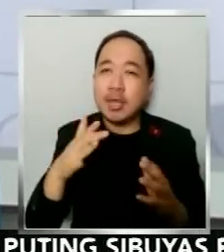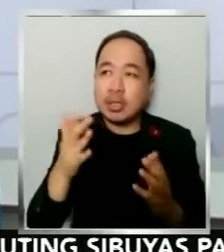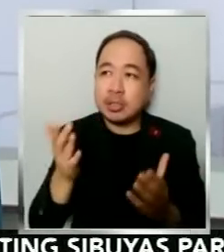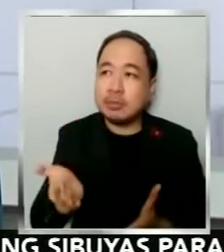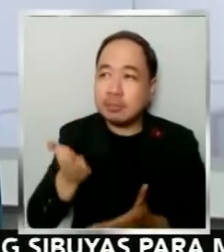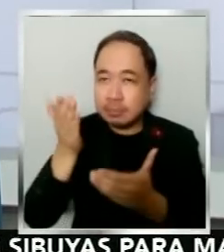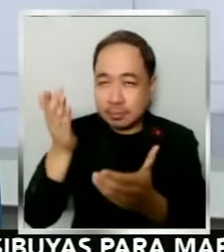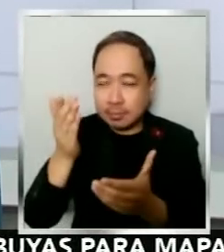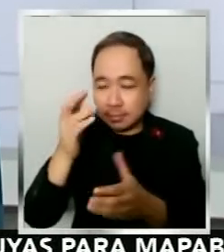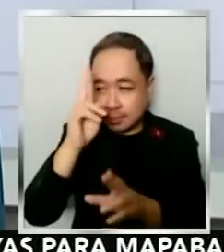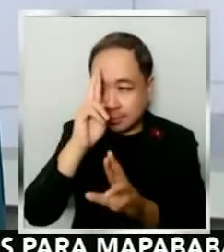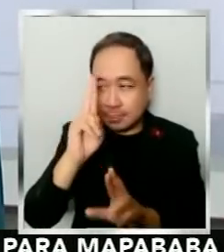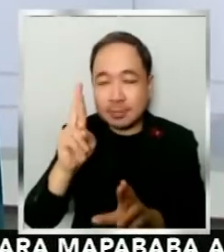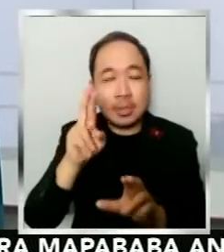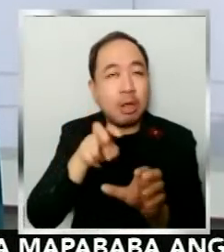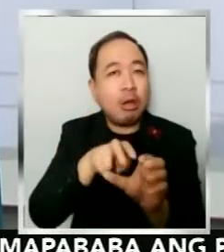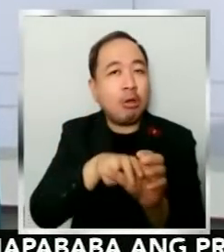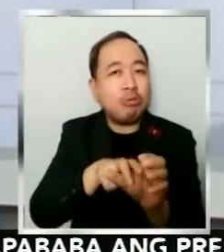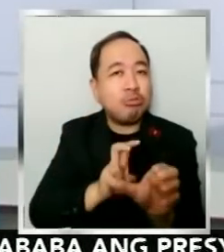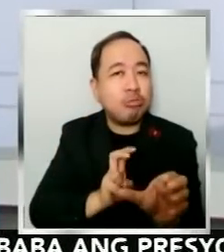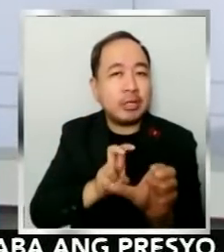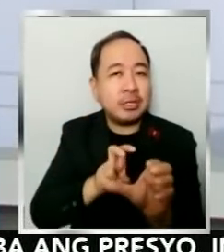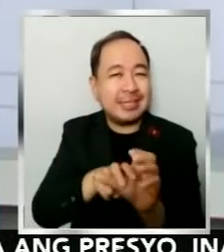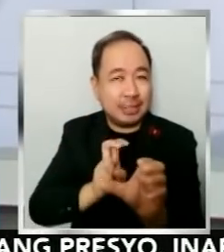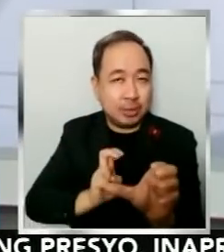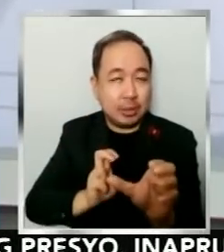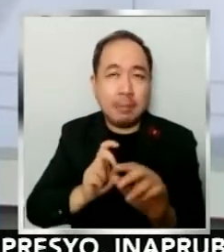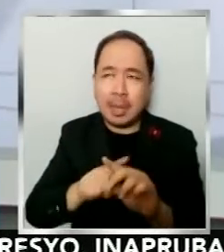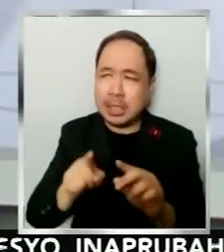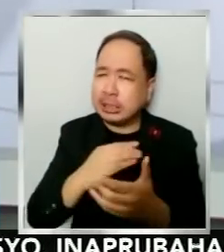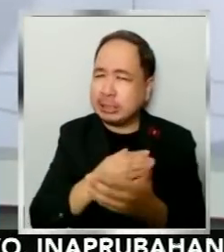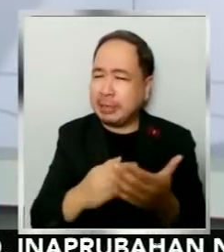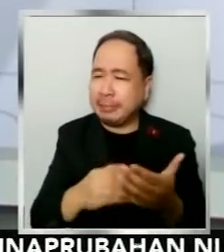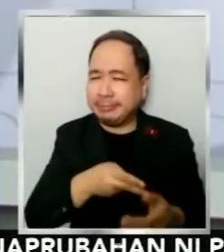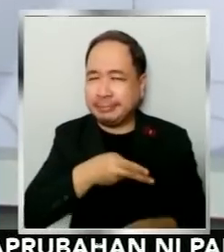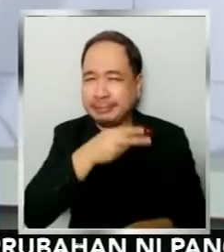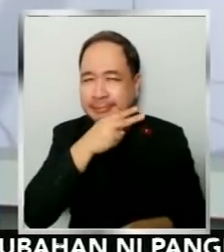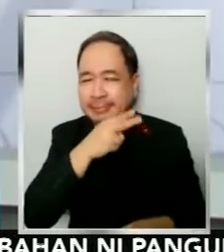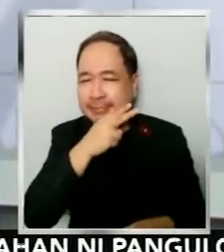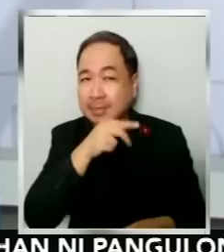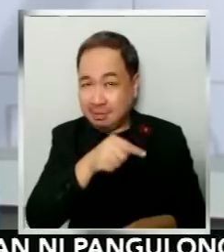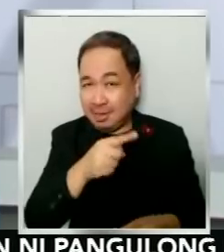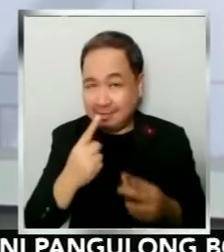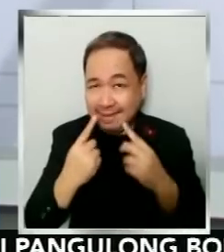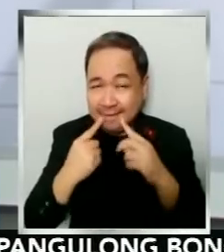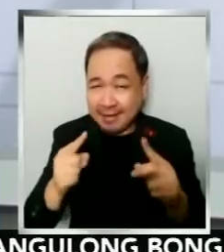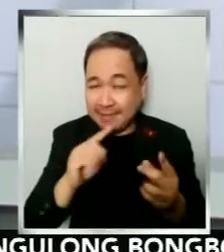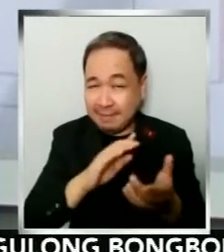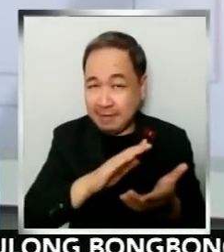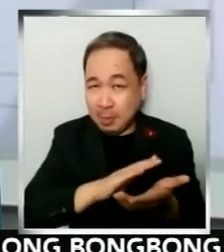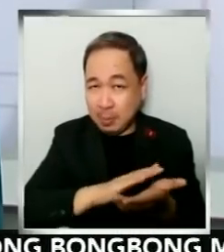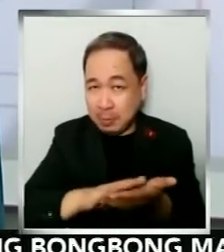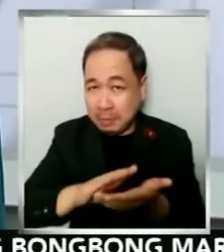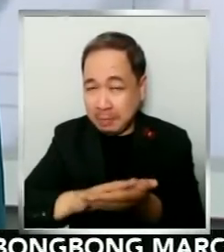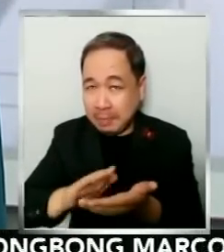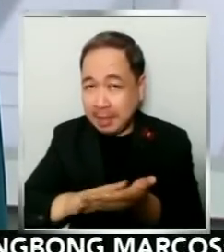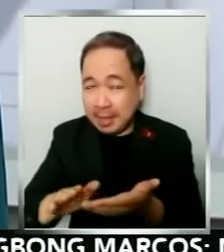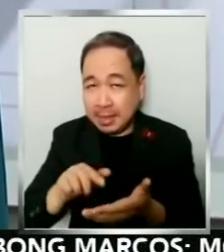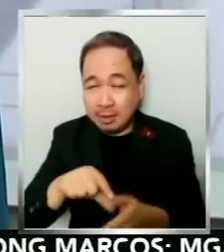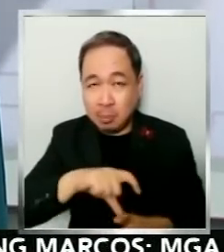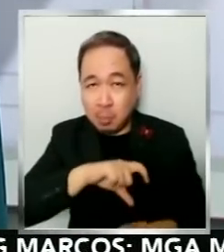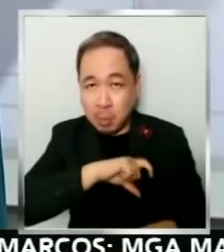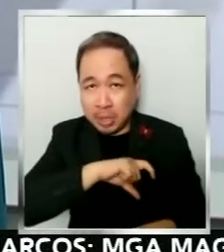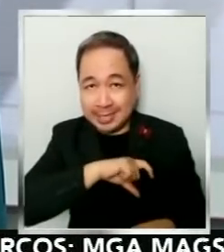resignations. Pero duda ang ilan na epektibong paraan yan sa paglilinis sa hanay ng pulisya. Kung bakit, alamin